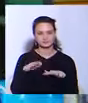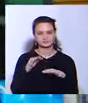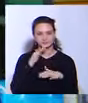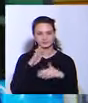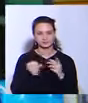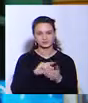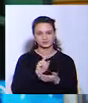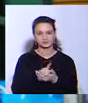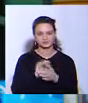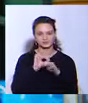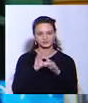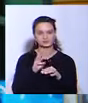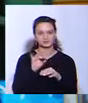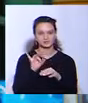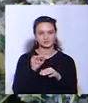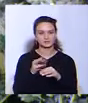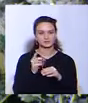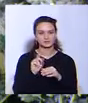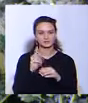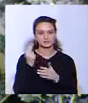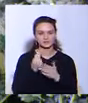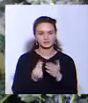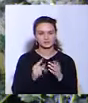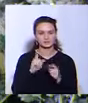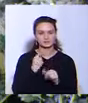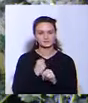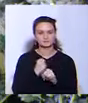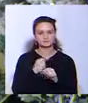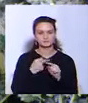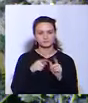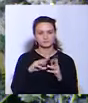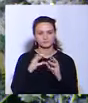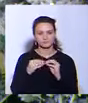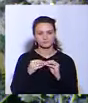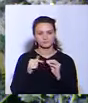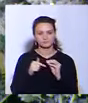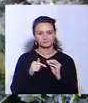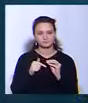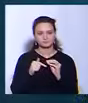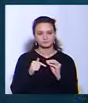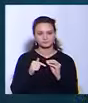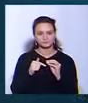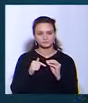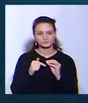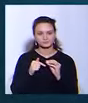მერე აუცილებლად. მარიამ, რითი ვხატავთ? რითი ვამუშავებთ ამ ყველაფერს?